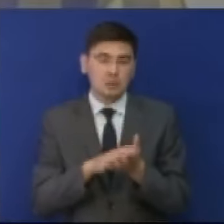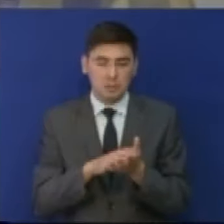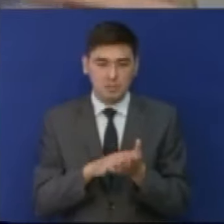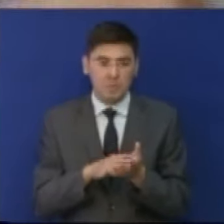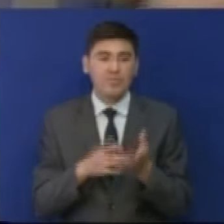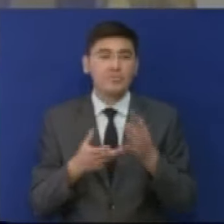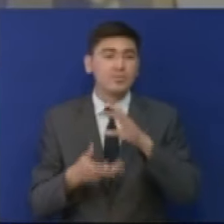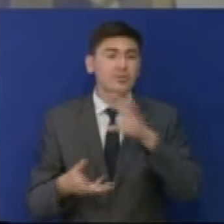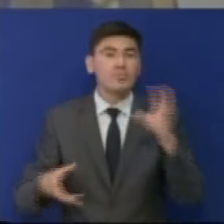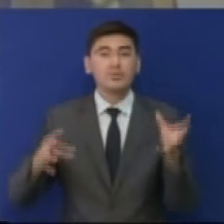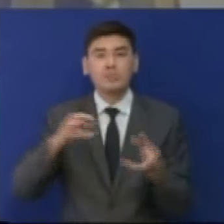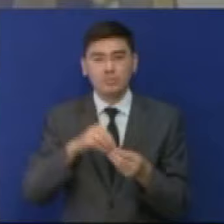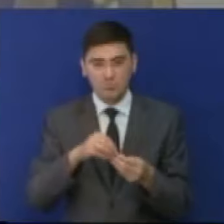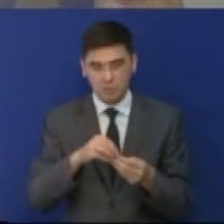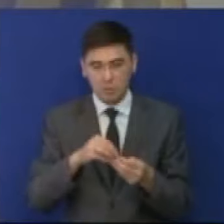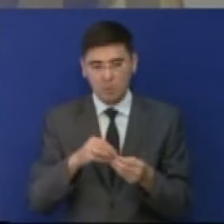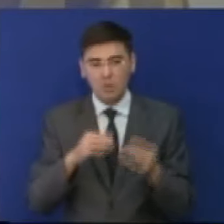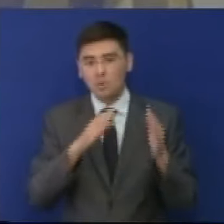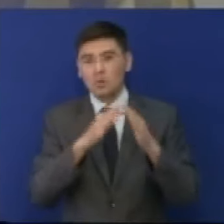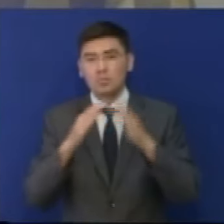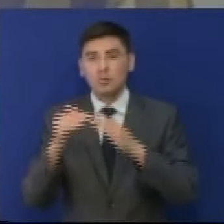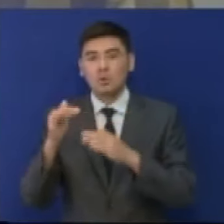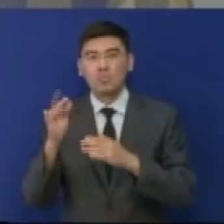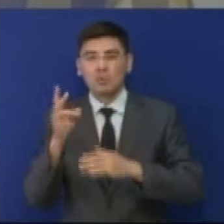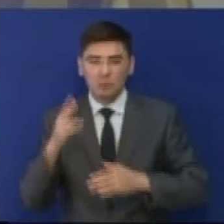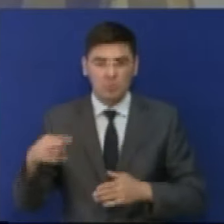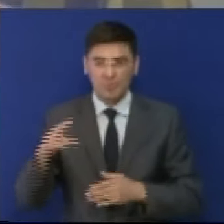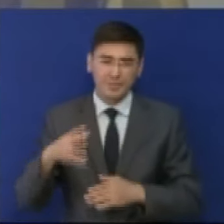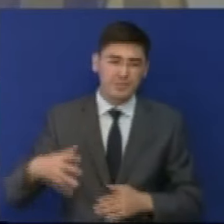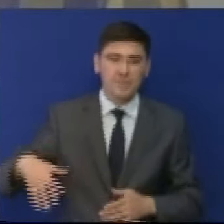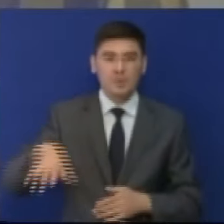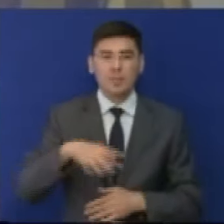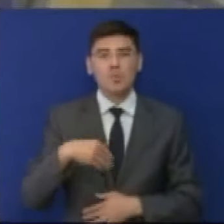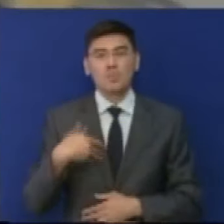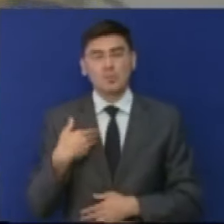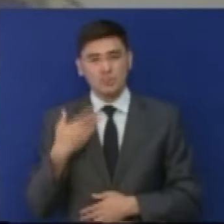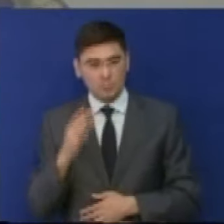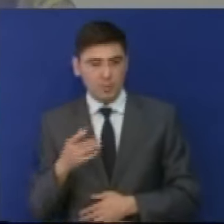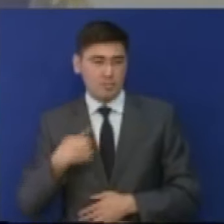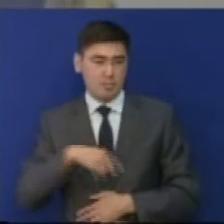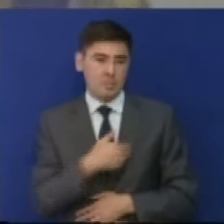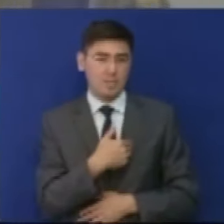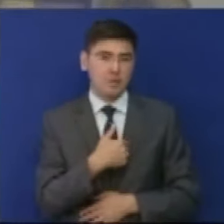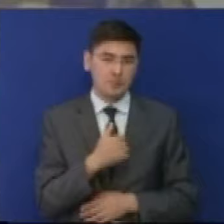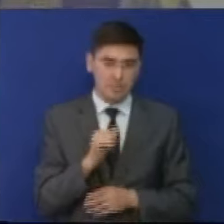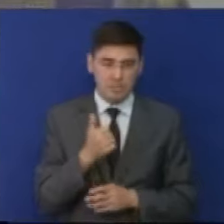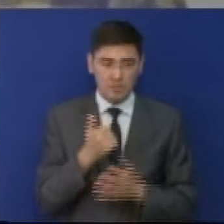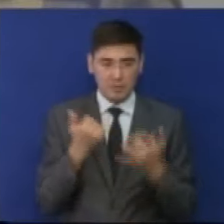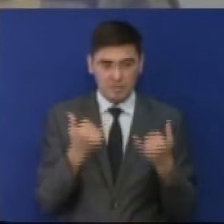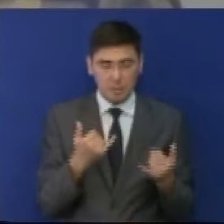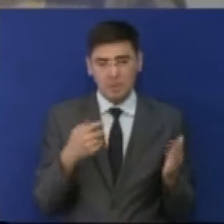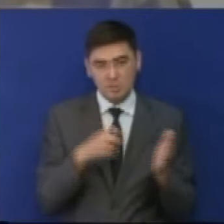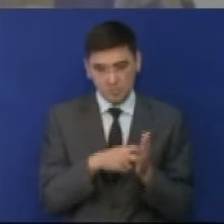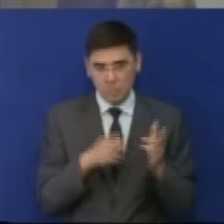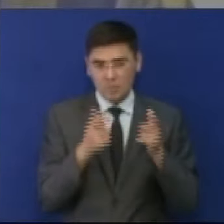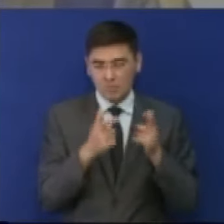а польза вообще всему жилищному фонду любого города. И мы хотели бы быть первыми. Мы сейчас готовим письма, выкладки,